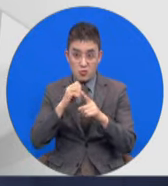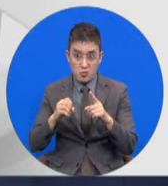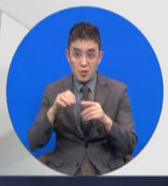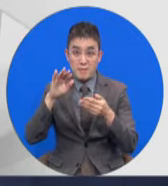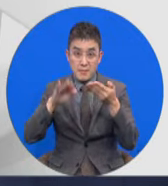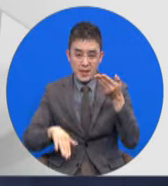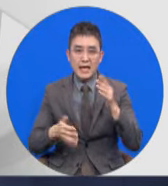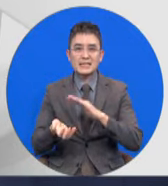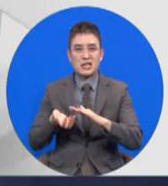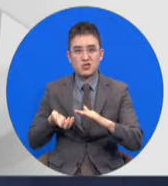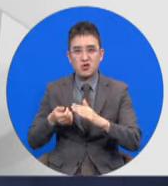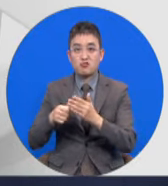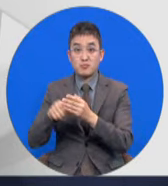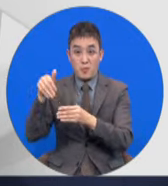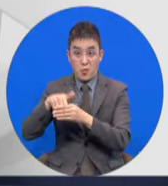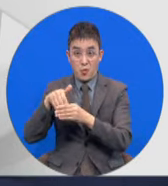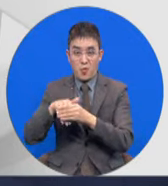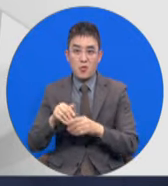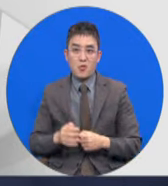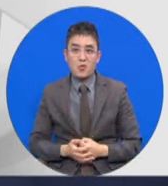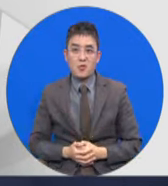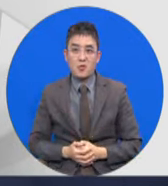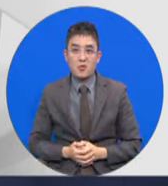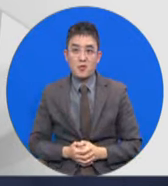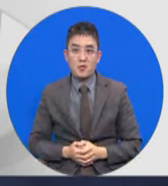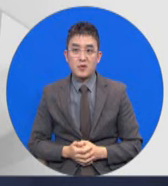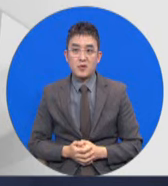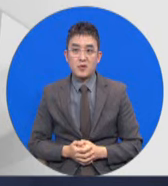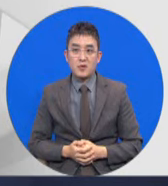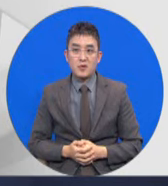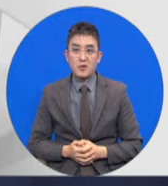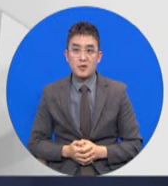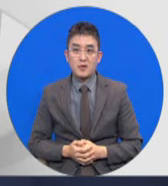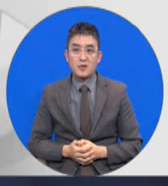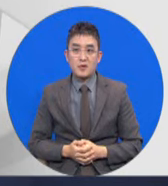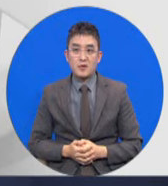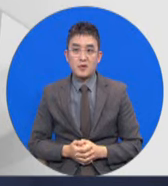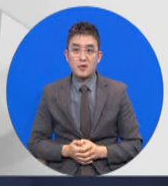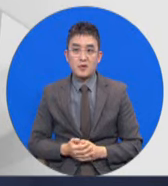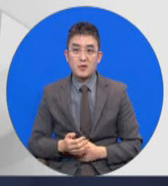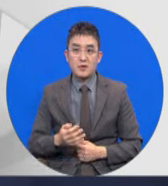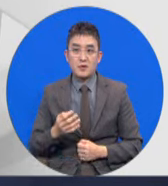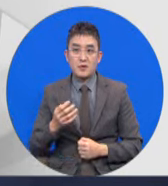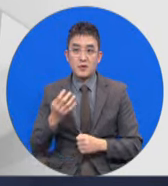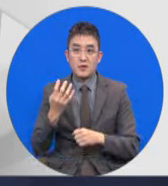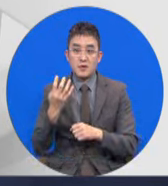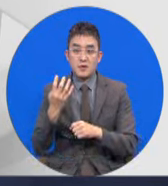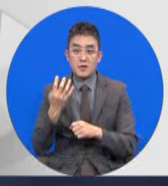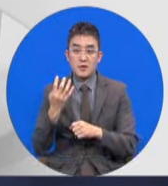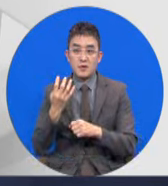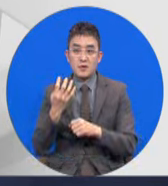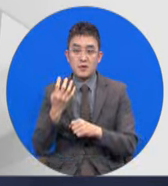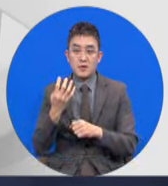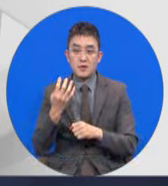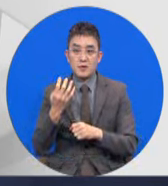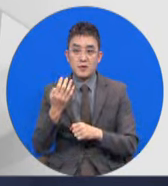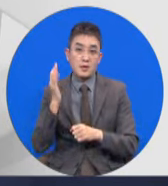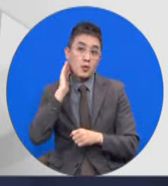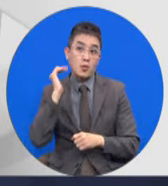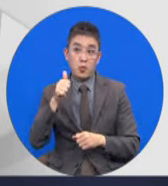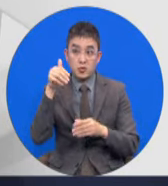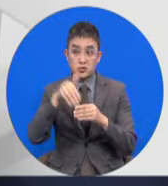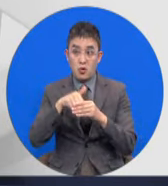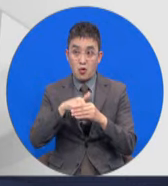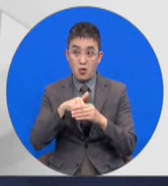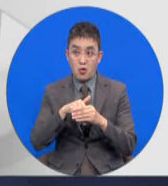투표율은 31.28%. 지난 대선 최종 사전 투표율이 36.93%였는데 최종 투표율은